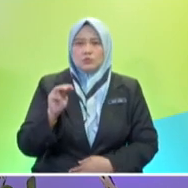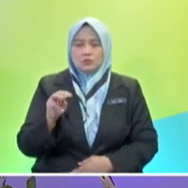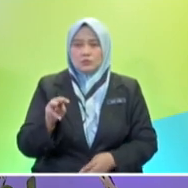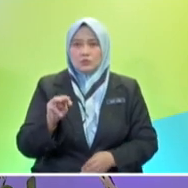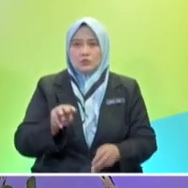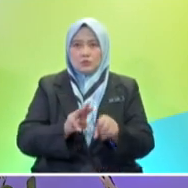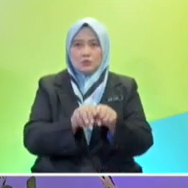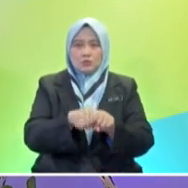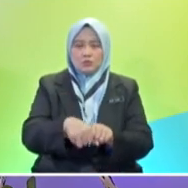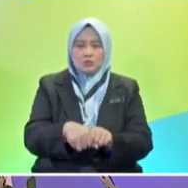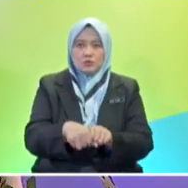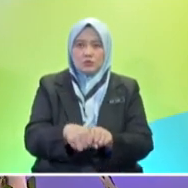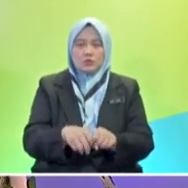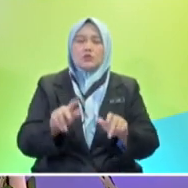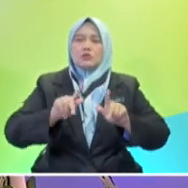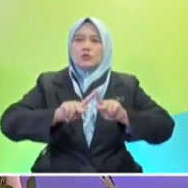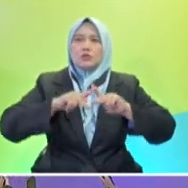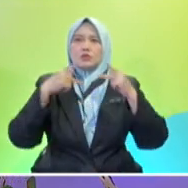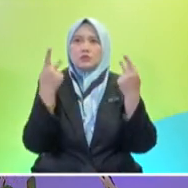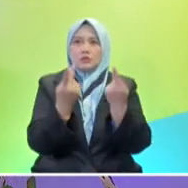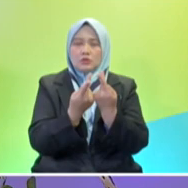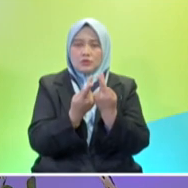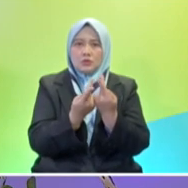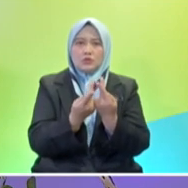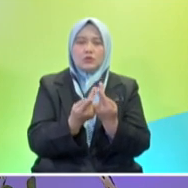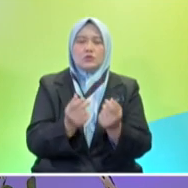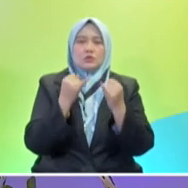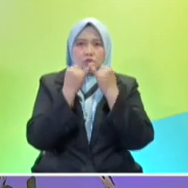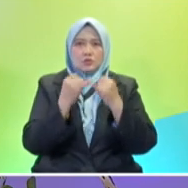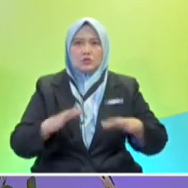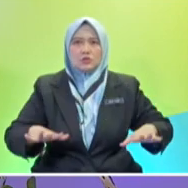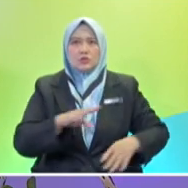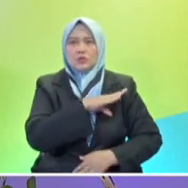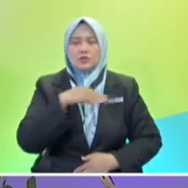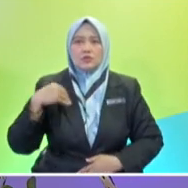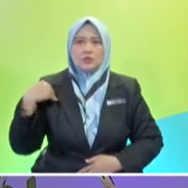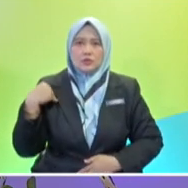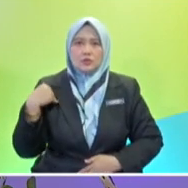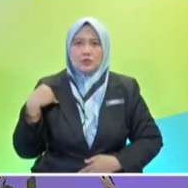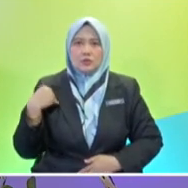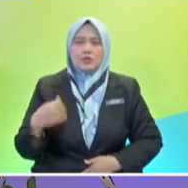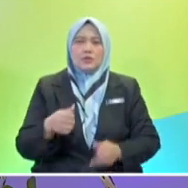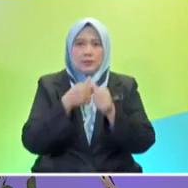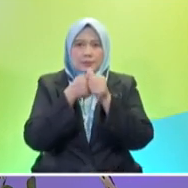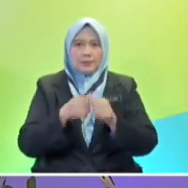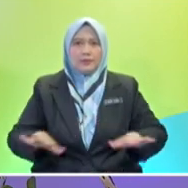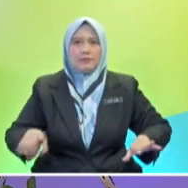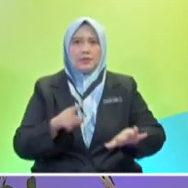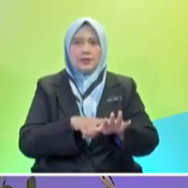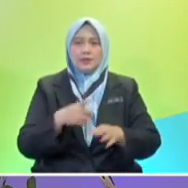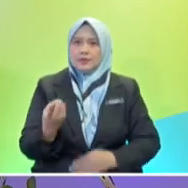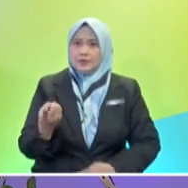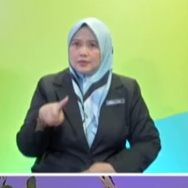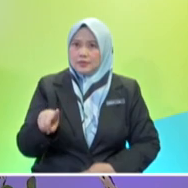di dapur. Ya. Baik, Nisa, murid-murid dah tahu dah tentang keselamatan di dapur. Baik, saya nak bertanya